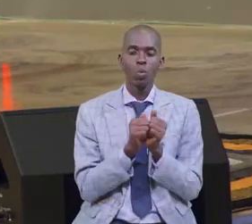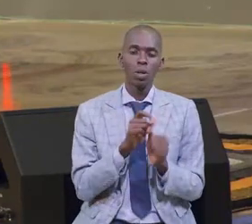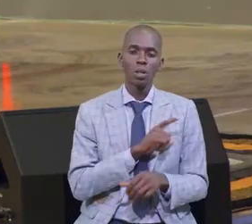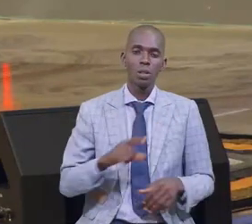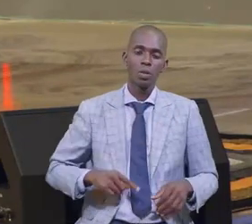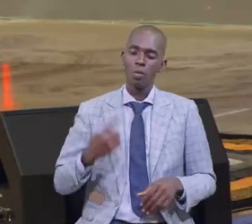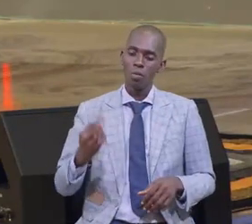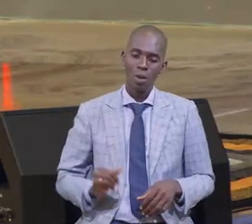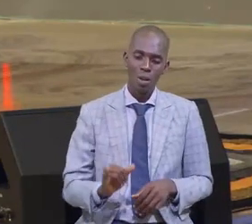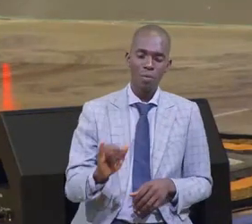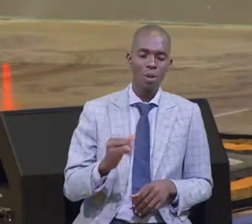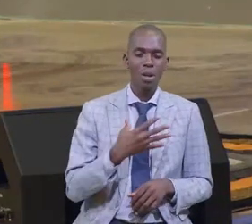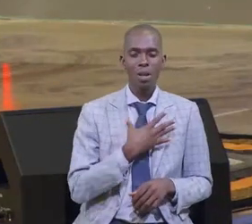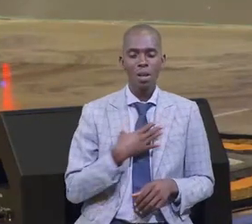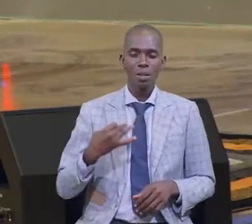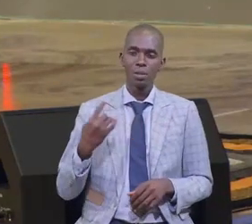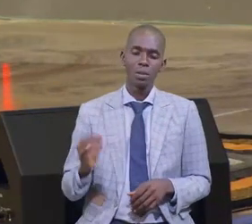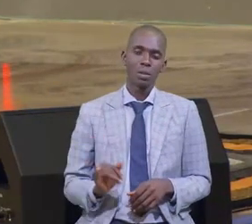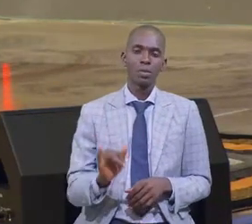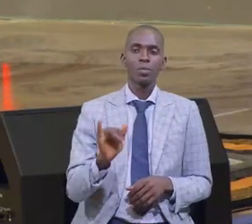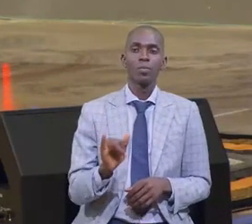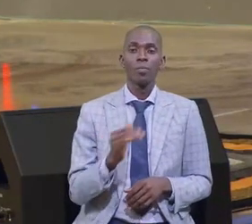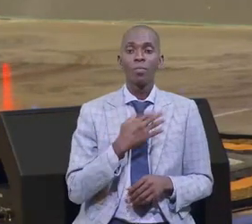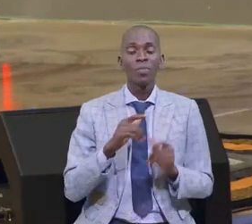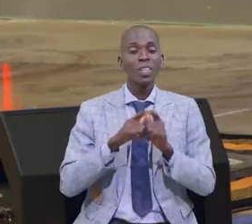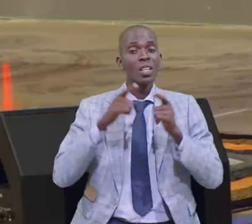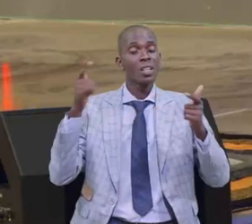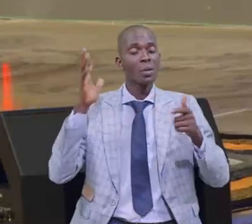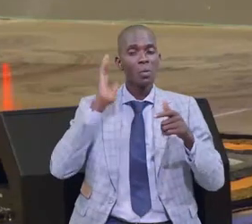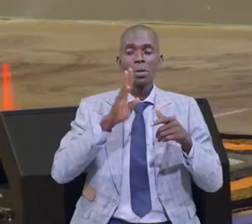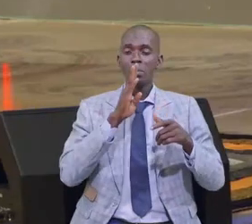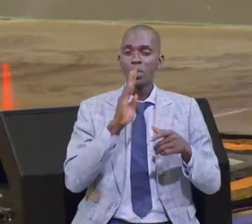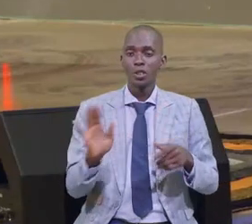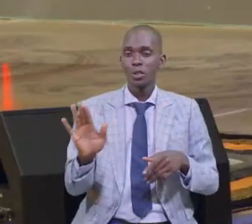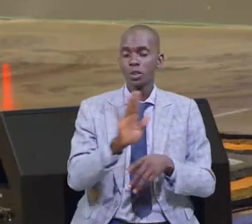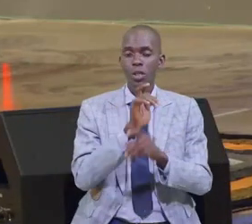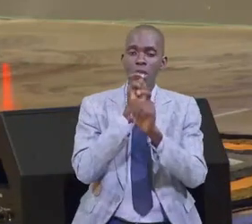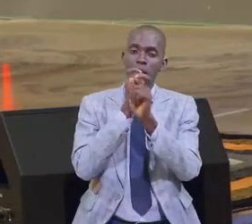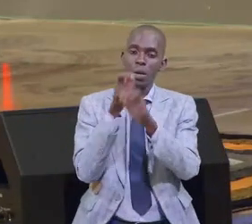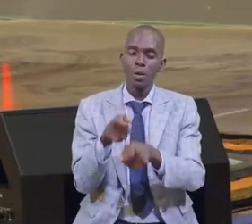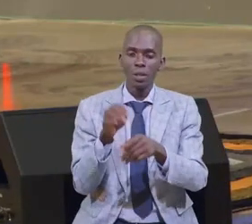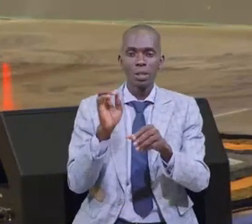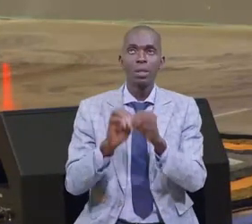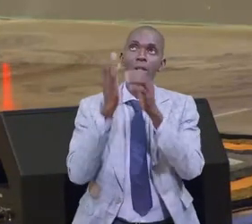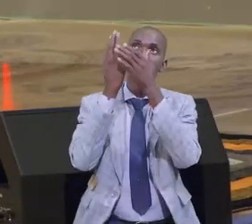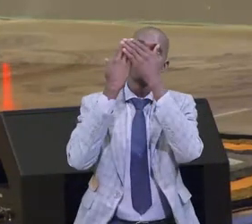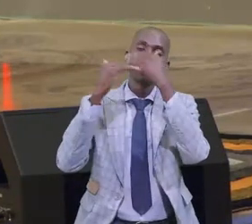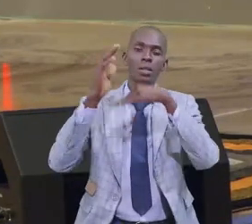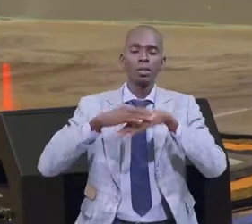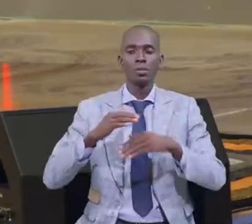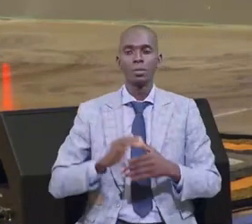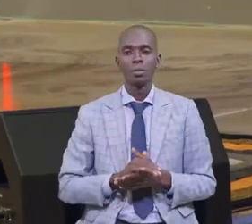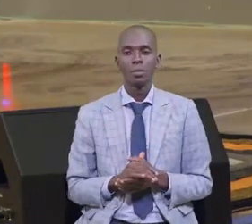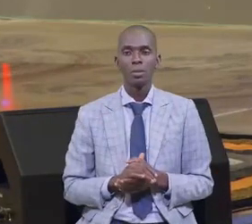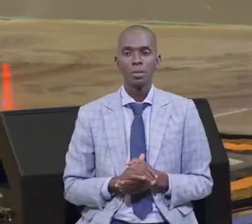ceux qui meurent dans la justice seront toujours avec le Seigneur. Et grandes seront les récompenses au